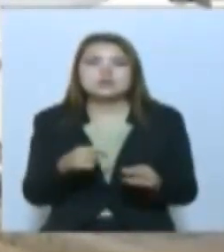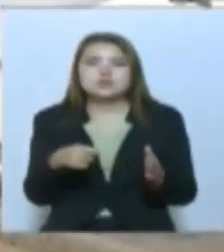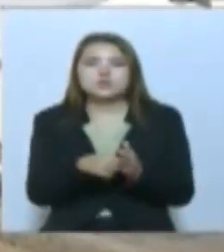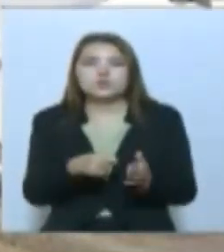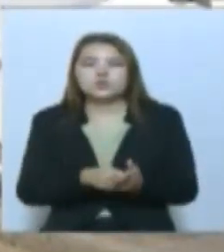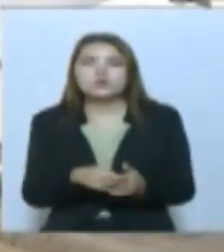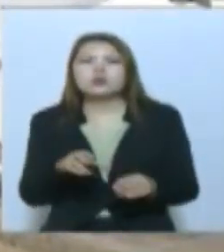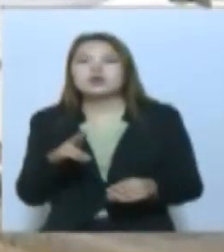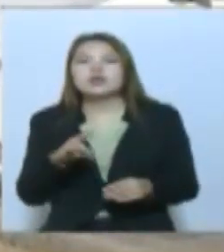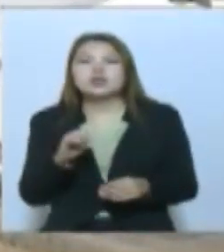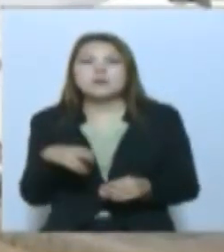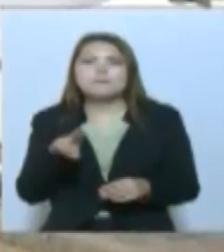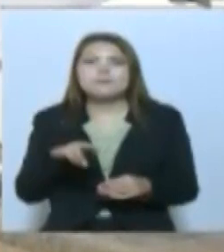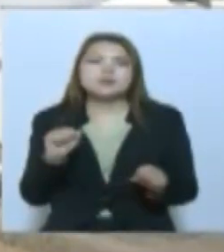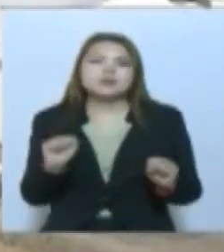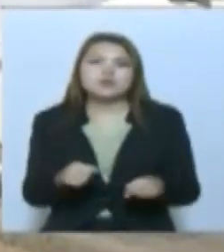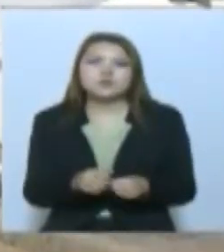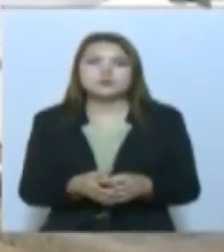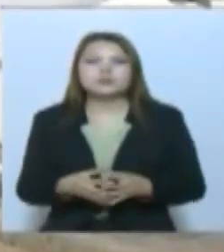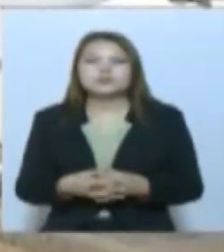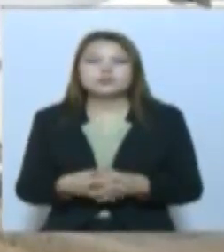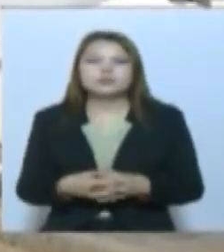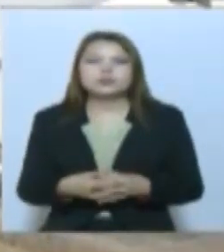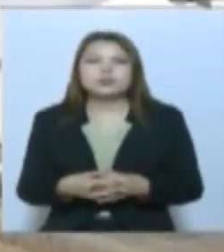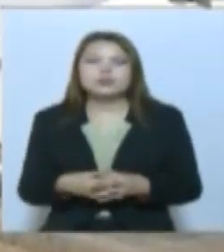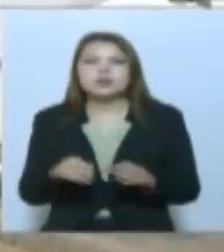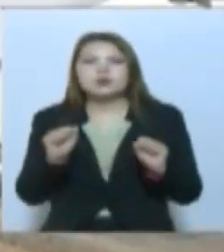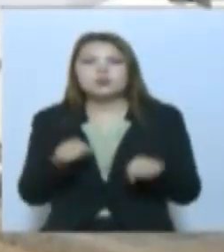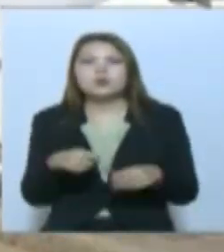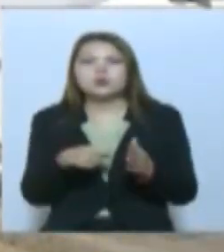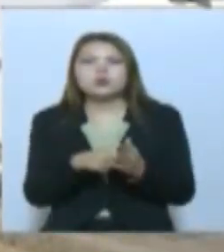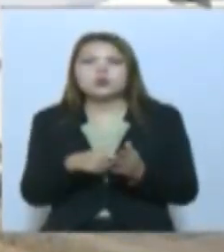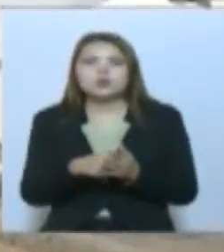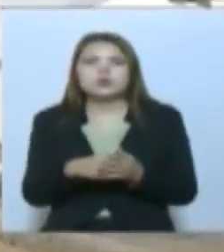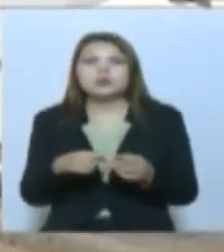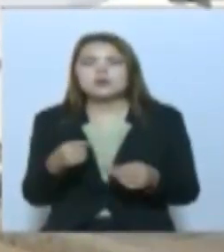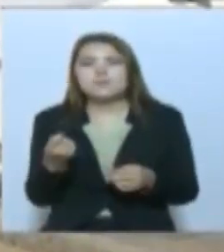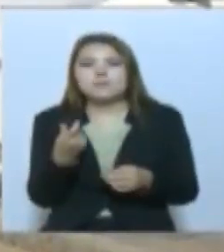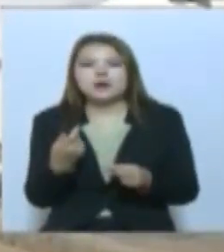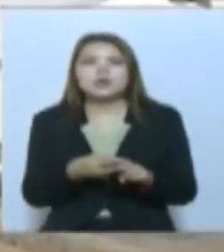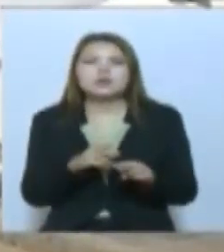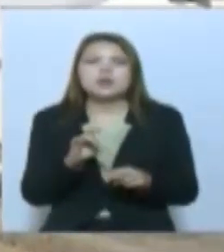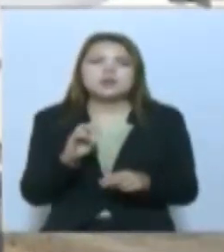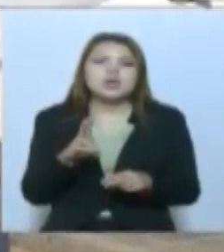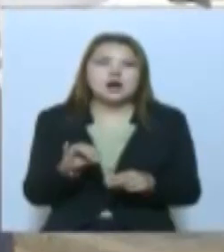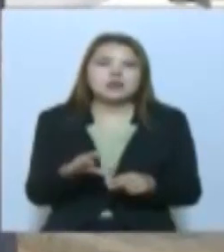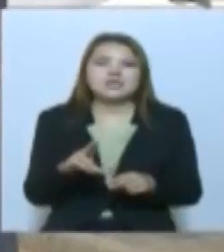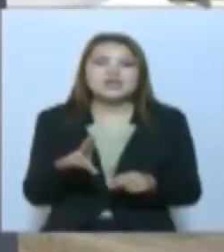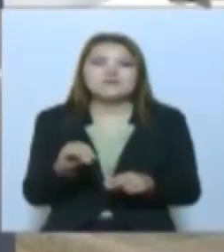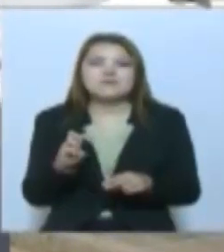лебедей во время зимних Морозов их можно кормить всякими мелкими наме